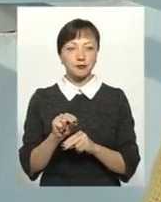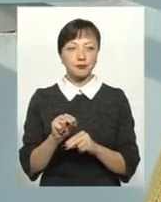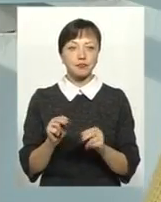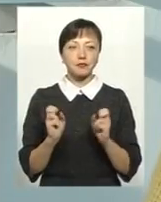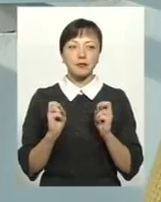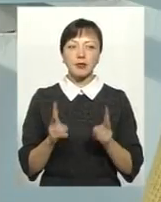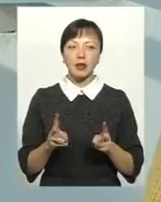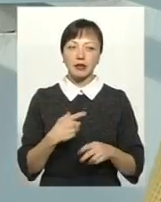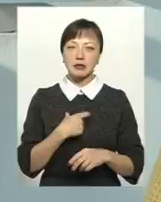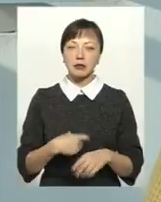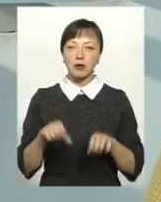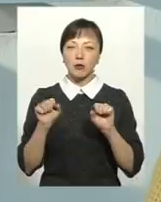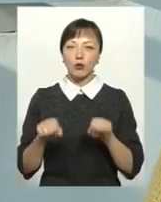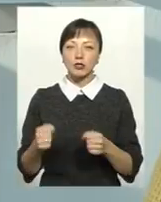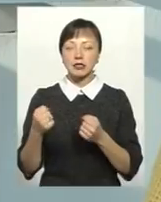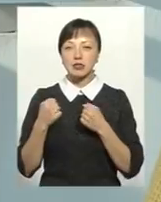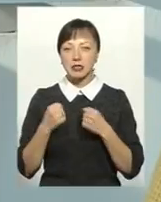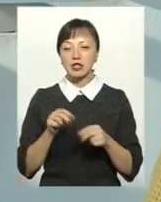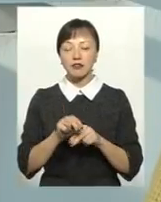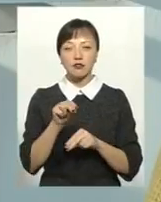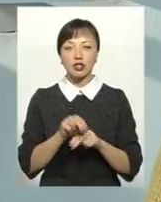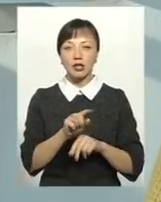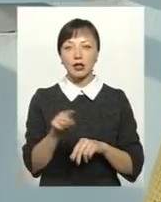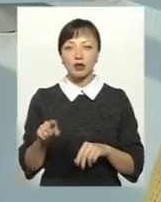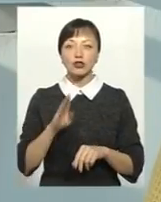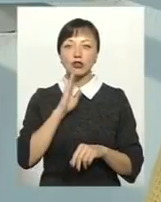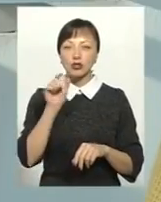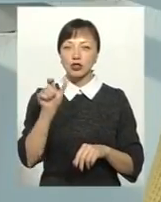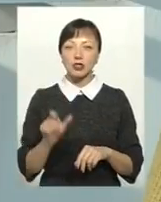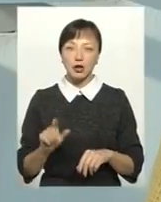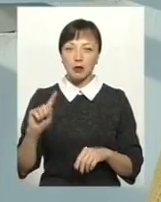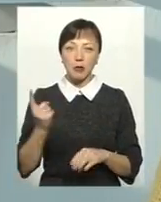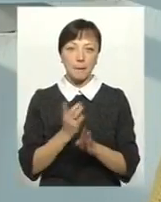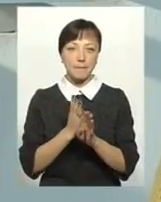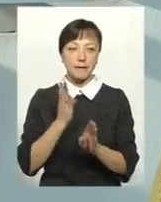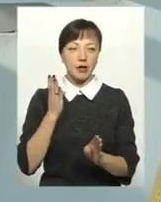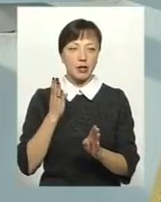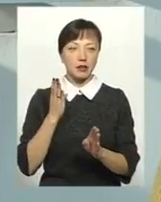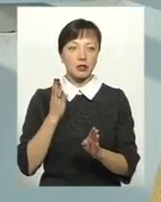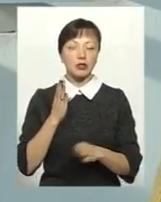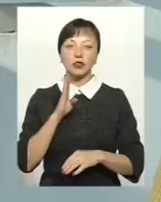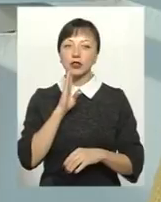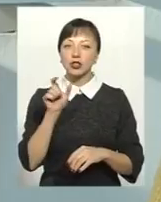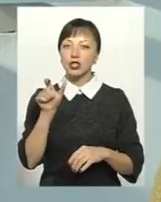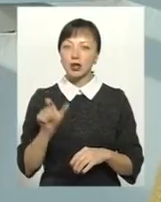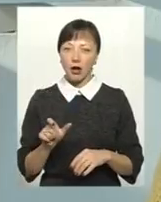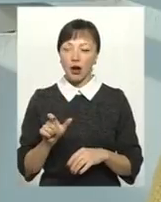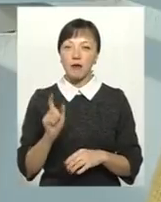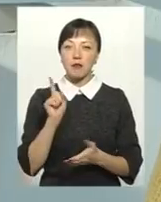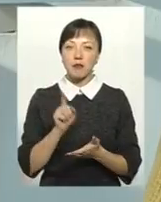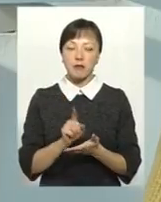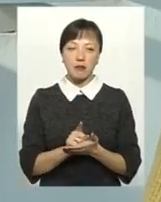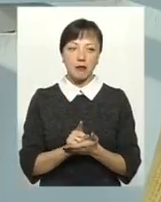як себе можна захищати, і вчили їх, що жінка, це насамперед жінка, і вона